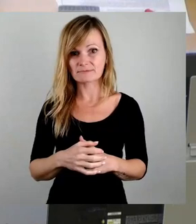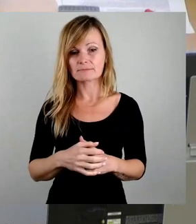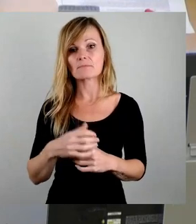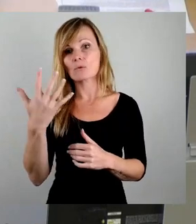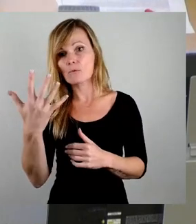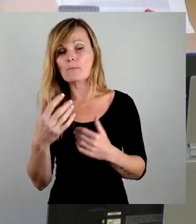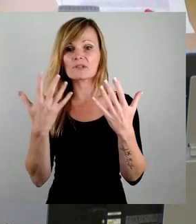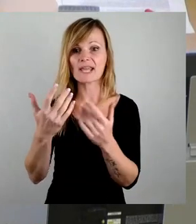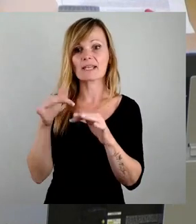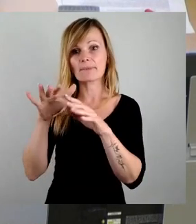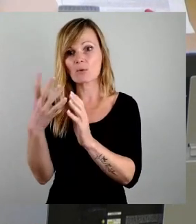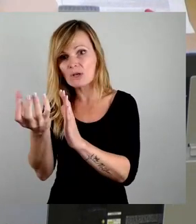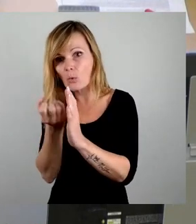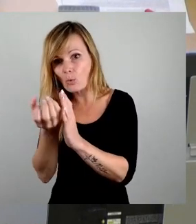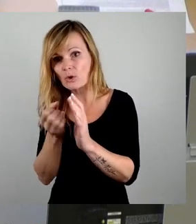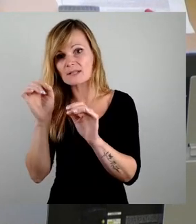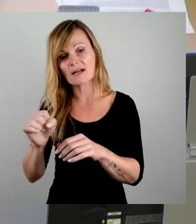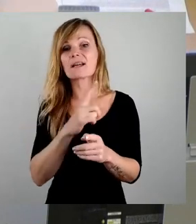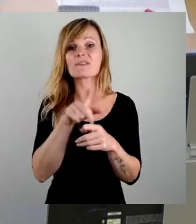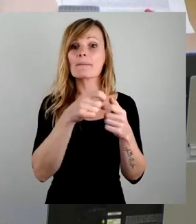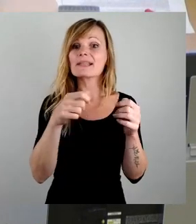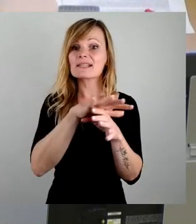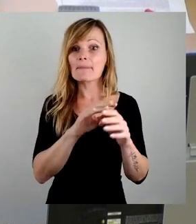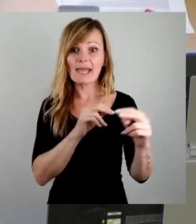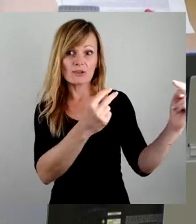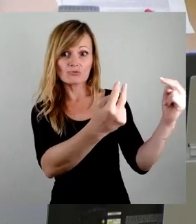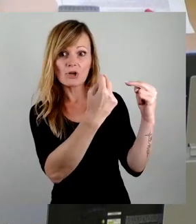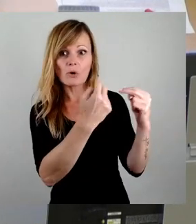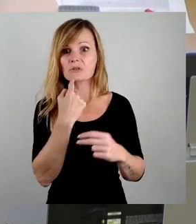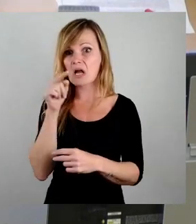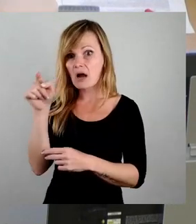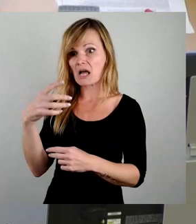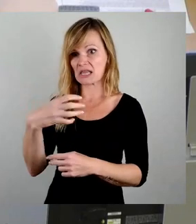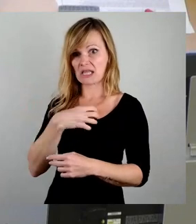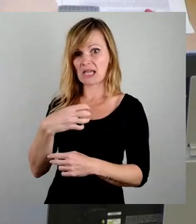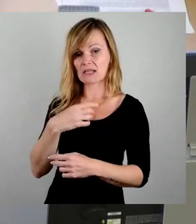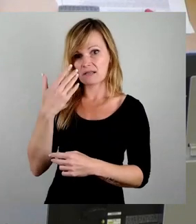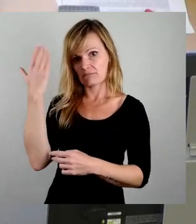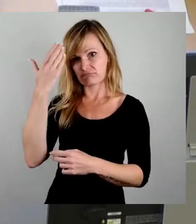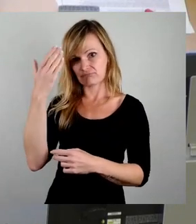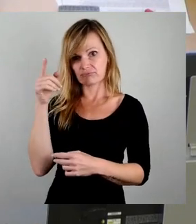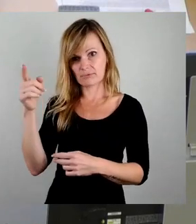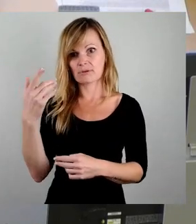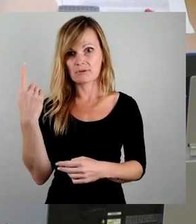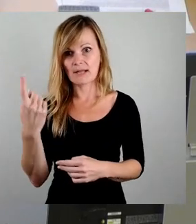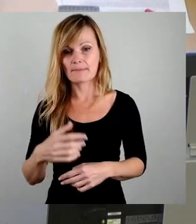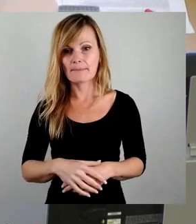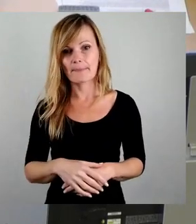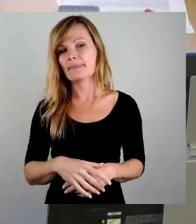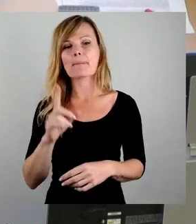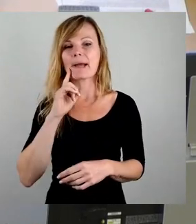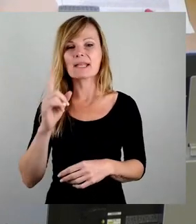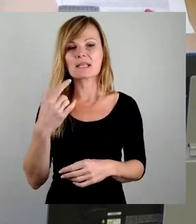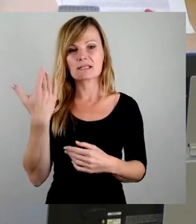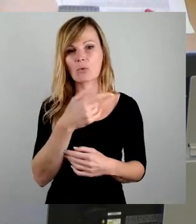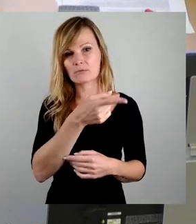kann. Die Verbandsgemeinden gucken auf uns und sagen, die in Dresden, die haben ein völliges Rad ab. Na, damit meine ich nicht die Radfahrer, sondern einfach